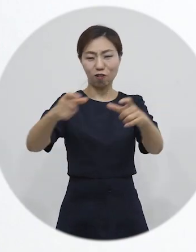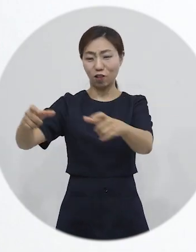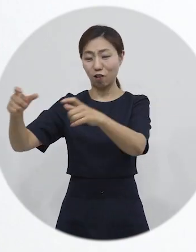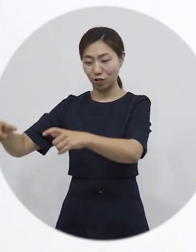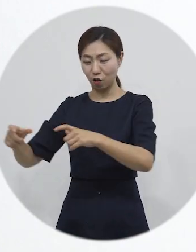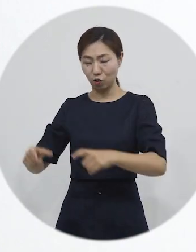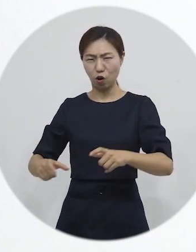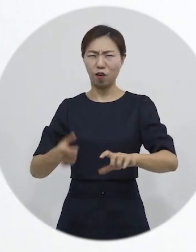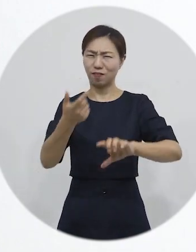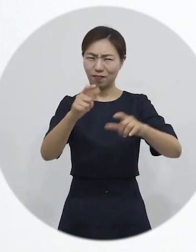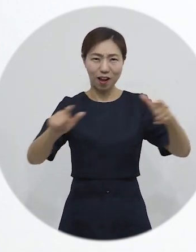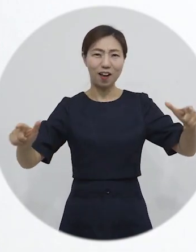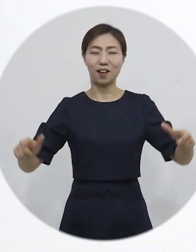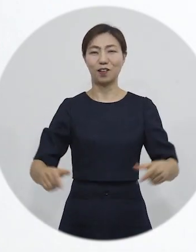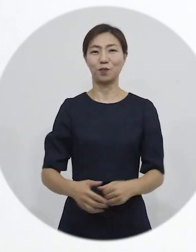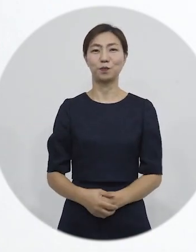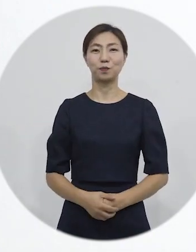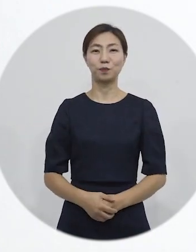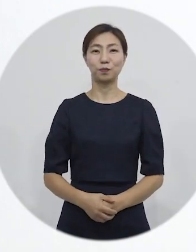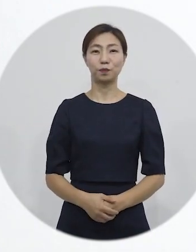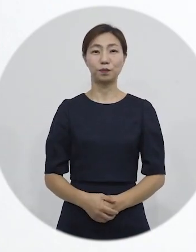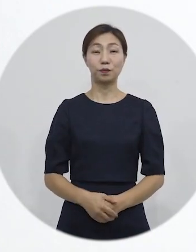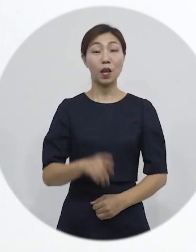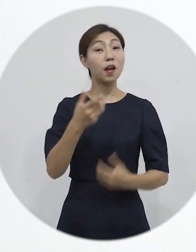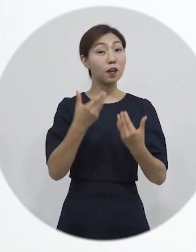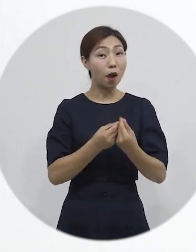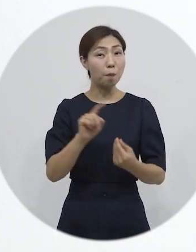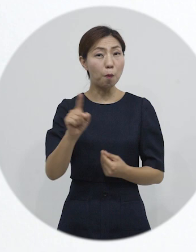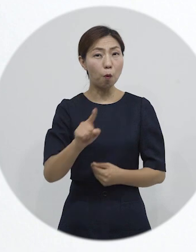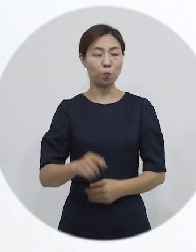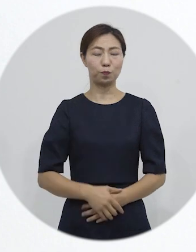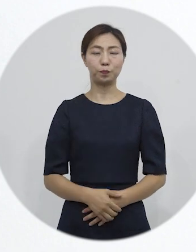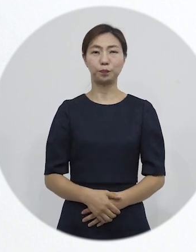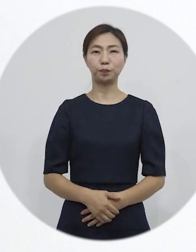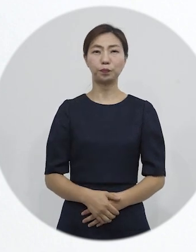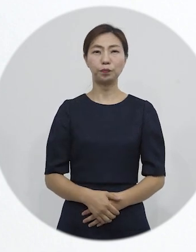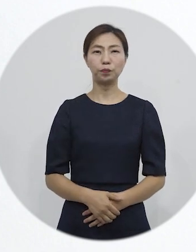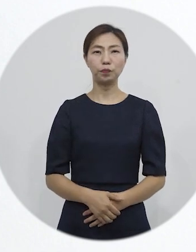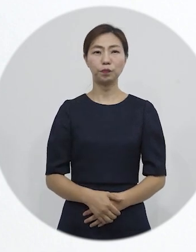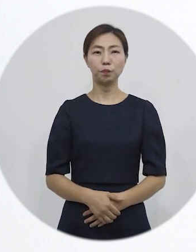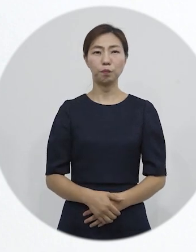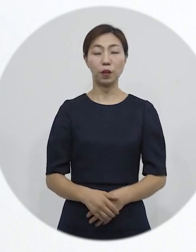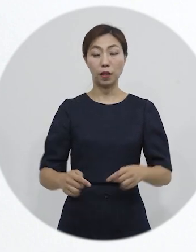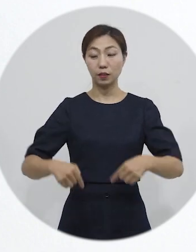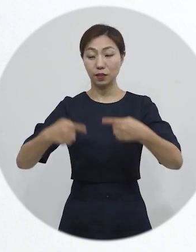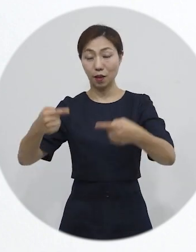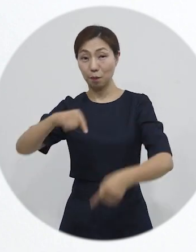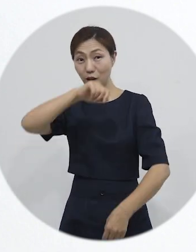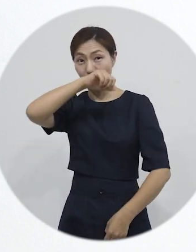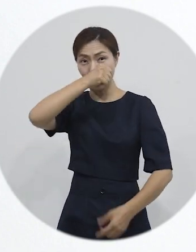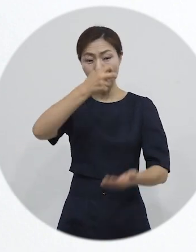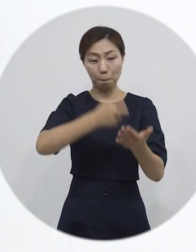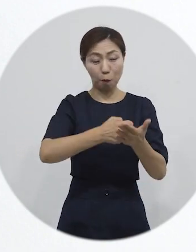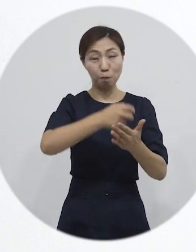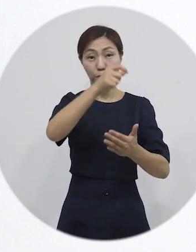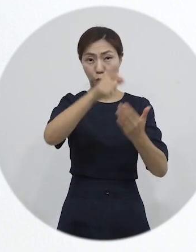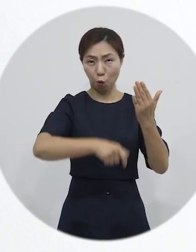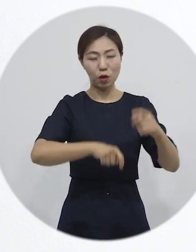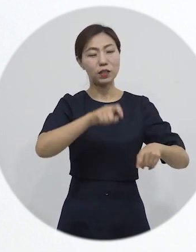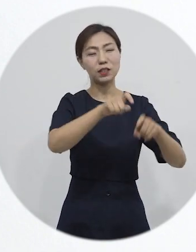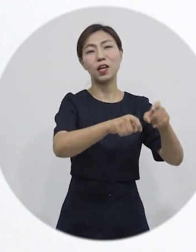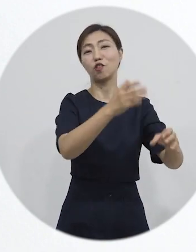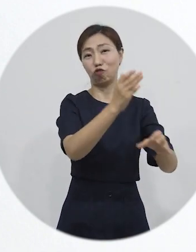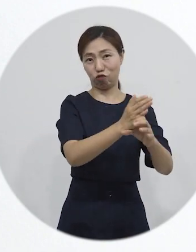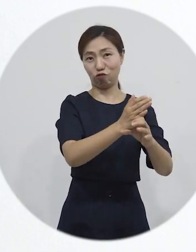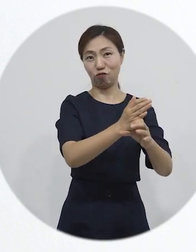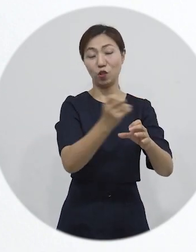다양성을 가지고 달라지고 있습니다. 그러니까 어떻게 기억을 해주시면 좋겠냐면 참여예산제가 시행이 되고 있고 그것은